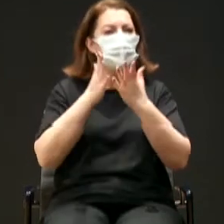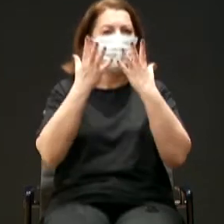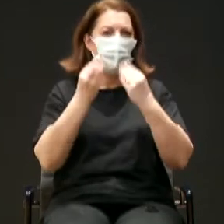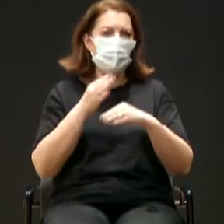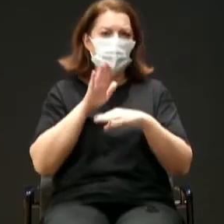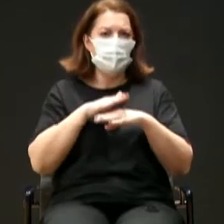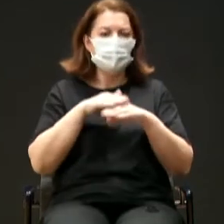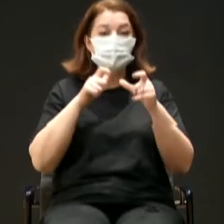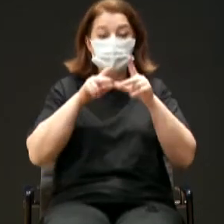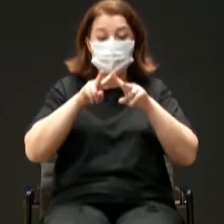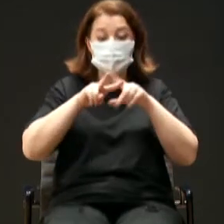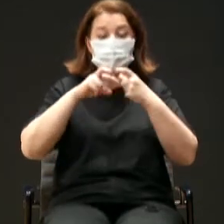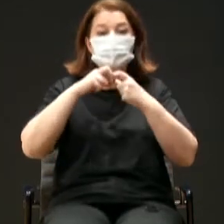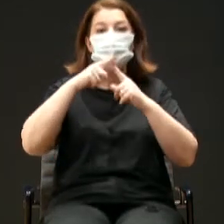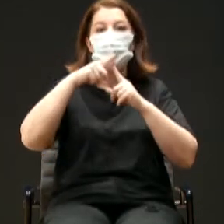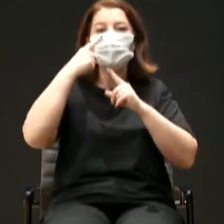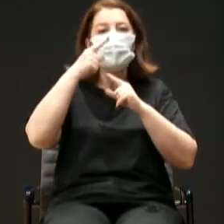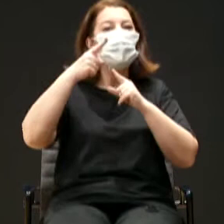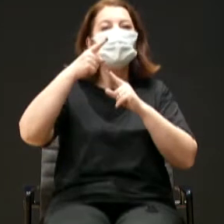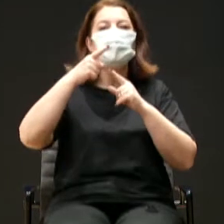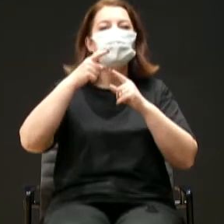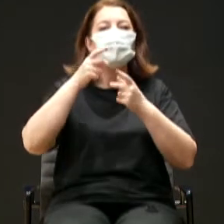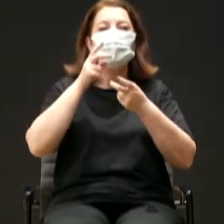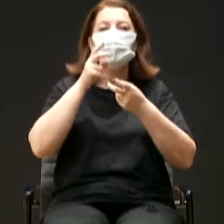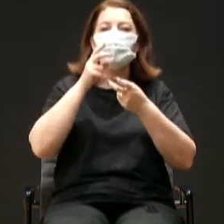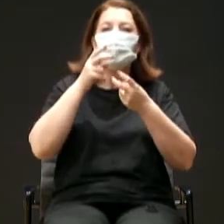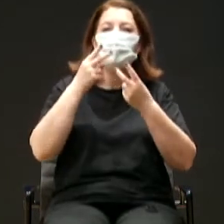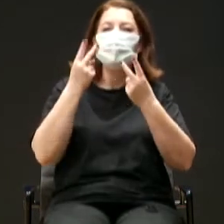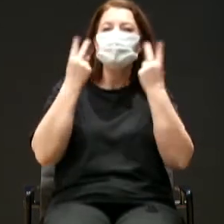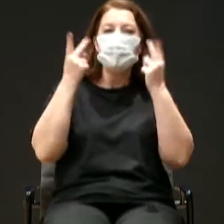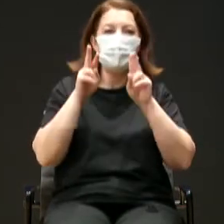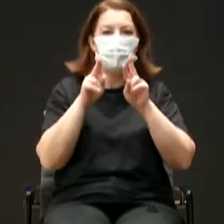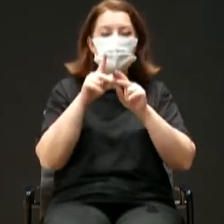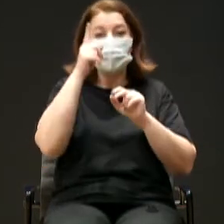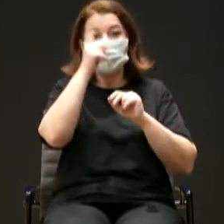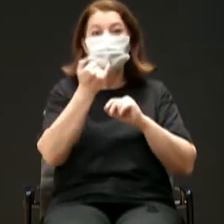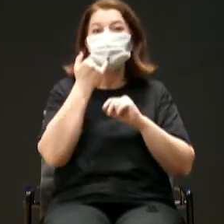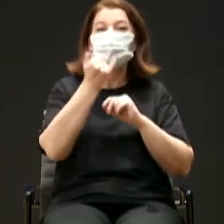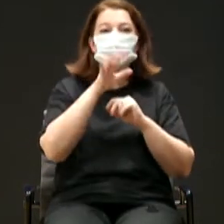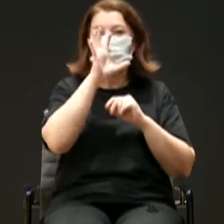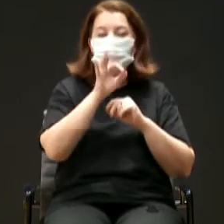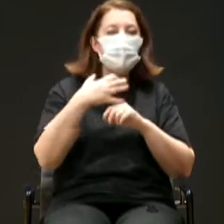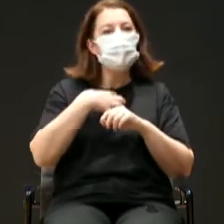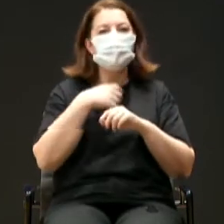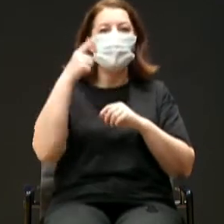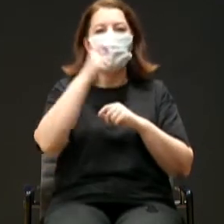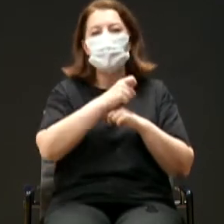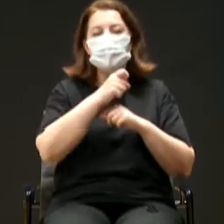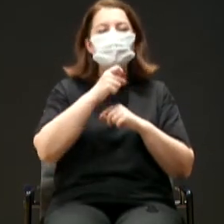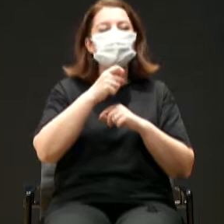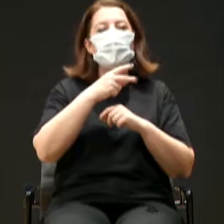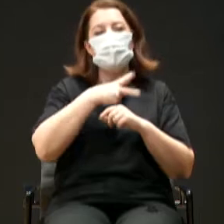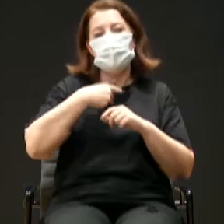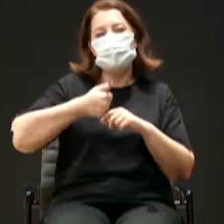gerçekleştirdiğimiz Smart Talk ilk konuğu Haziran ayında Sayın Belediye Başkanımız Mehmet Murat Çalık olmuştur.